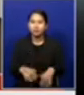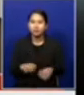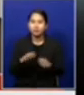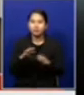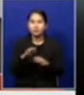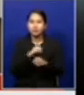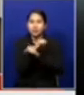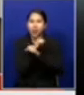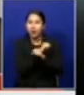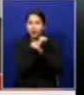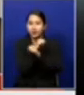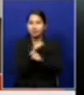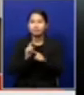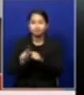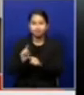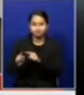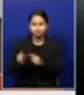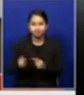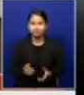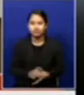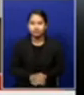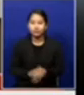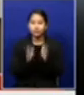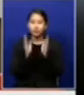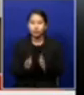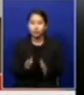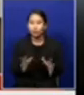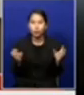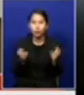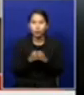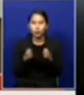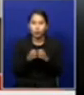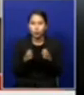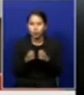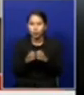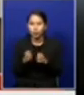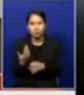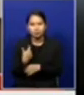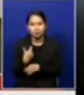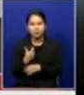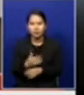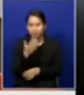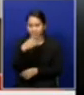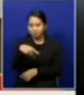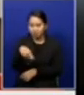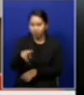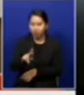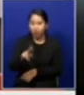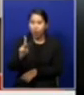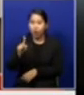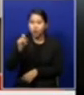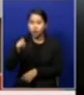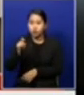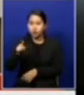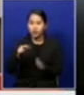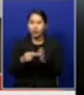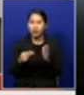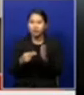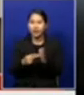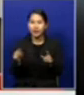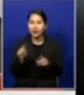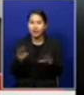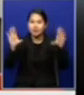องคนก็เลยเริ่มชุลมุนแล้วครับเพราะพอมีพรก.ฉุกเฉินแล้วเนี่ยมันก็มีเคอร์ฟิวต